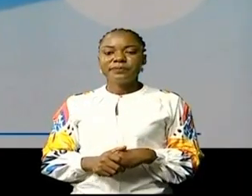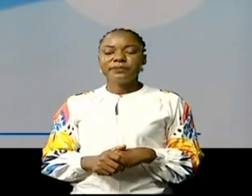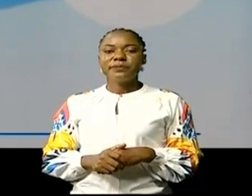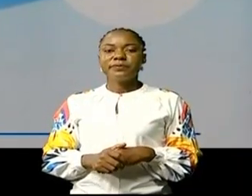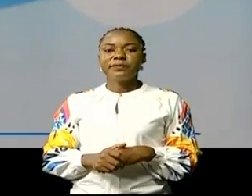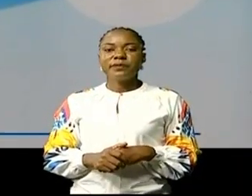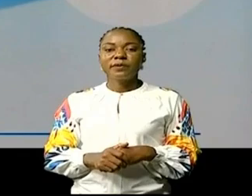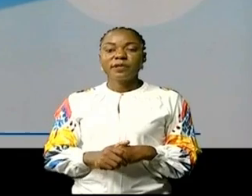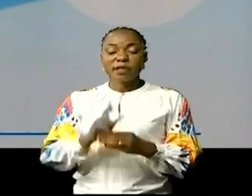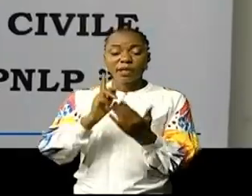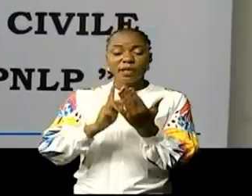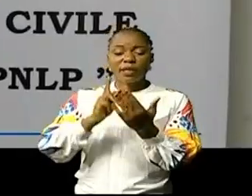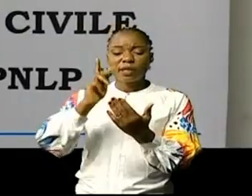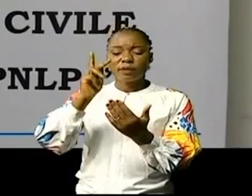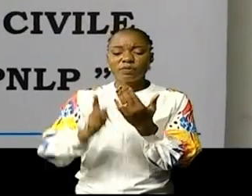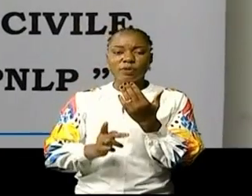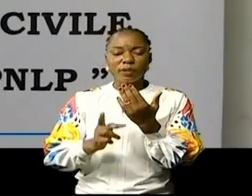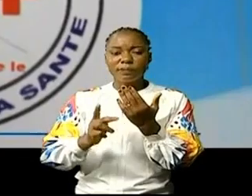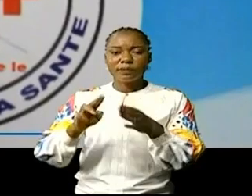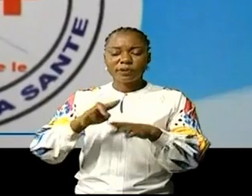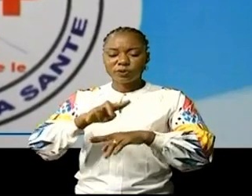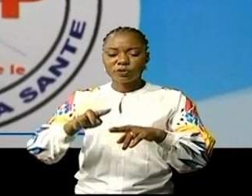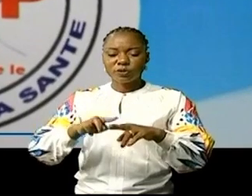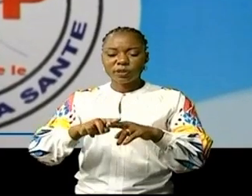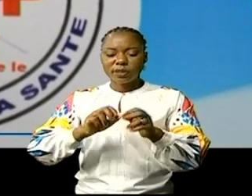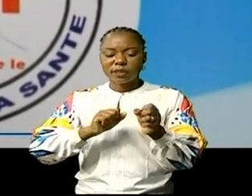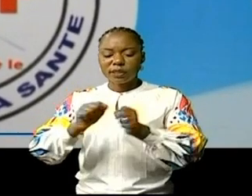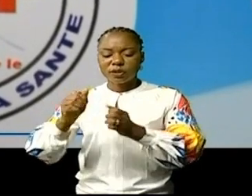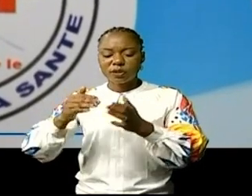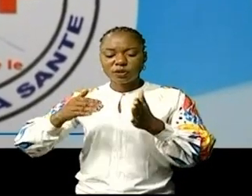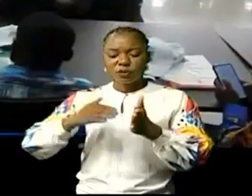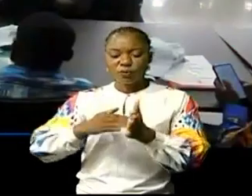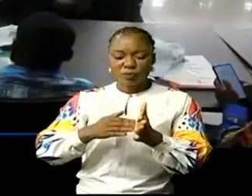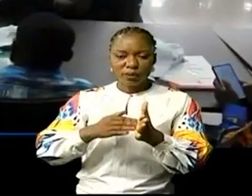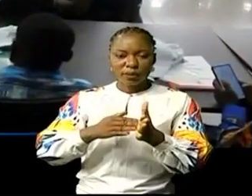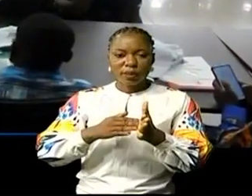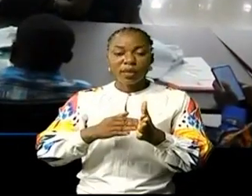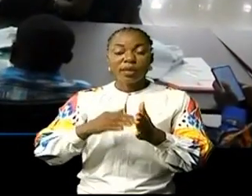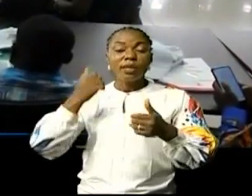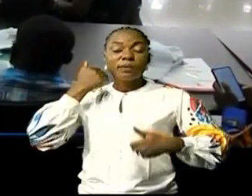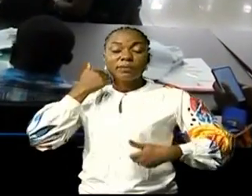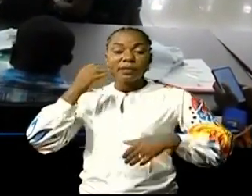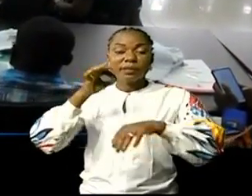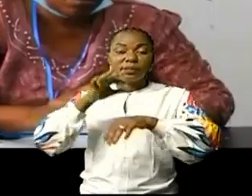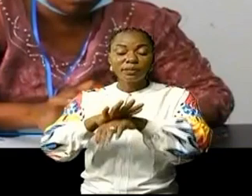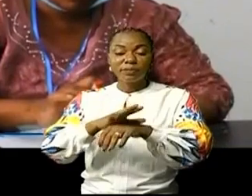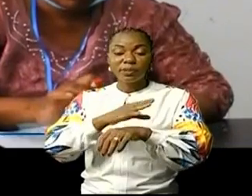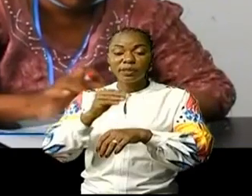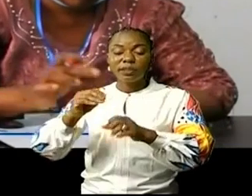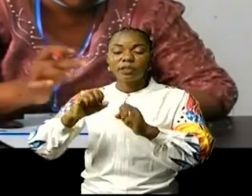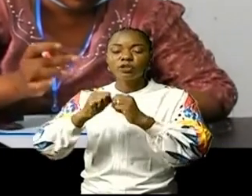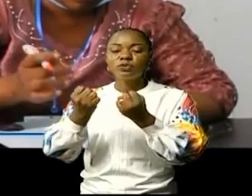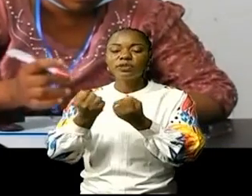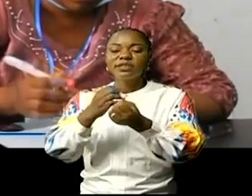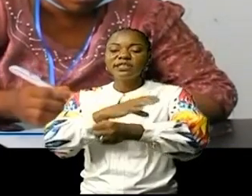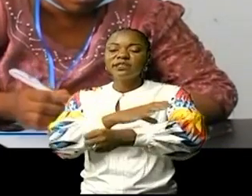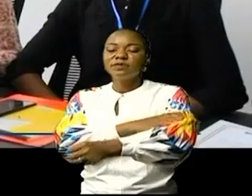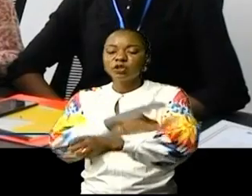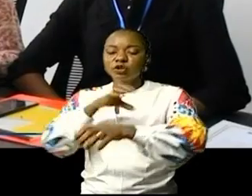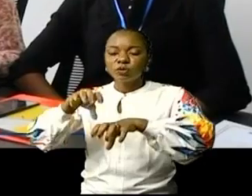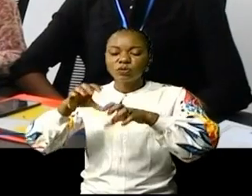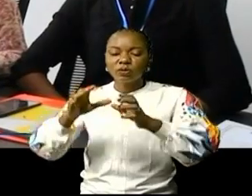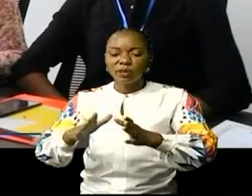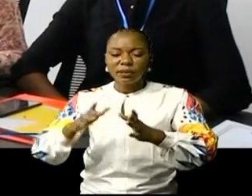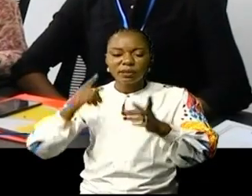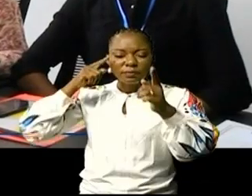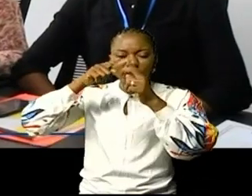Le Programme national de lutte contre le paludisme, PNLP, et la société civile congolaise, désormais unis pour une